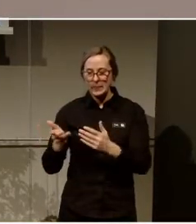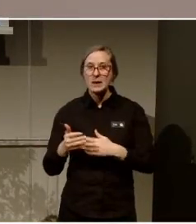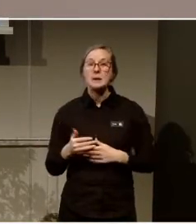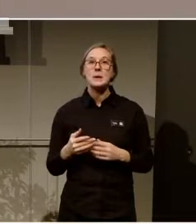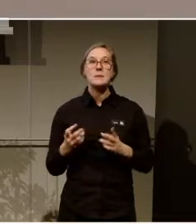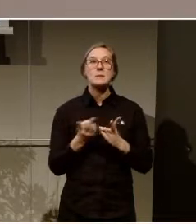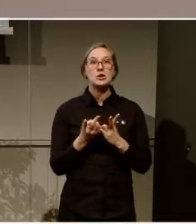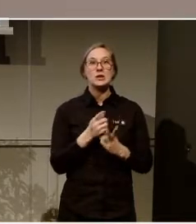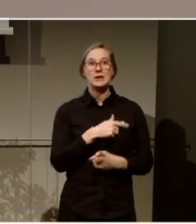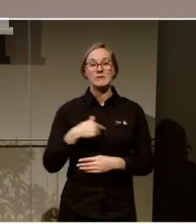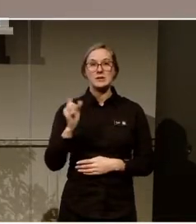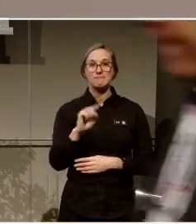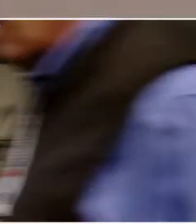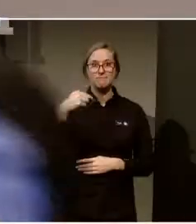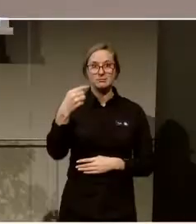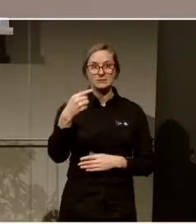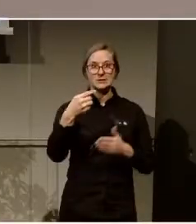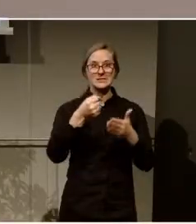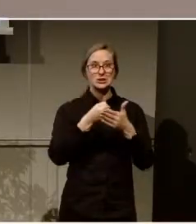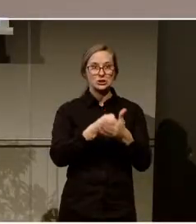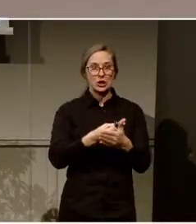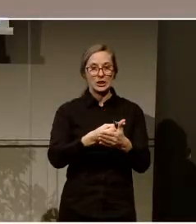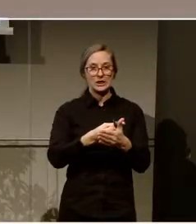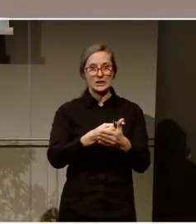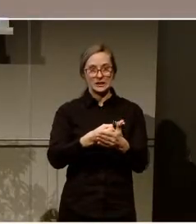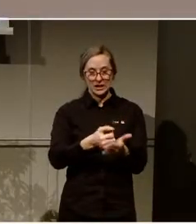är först och främst ett stöd till regeringen.